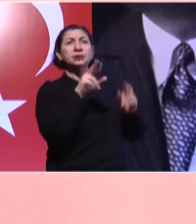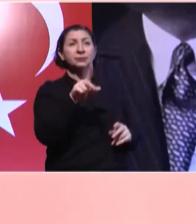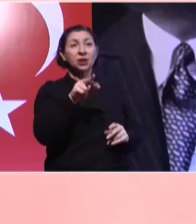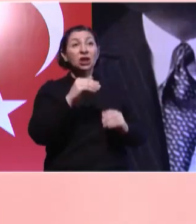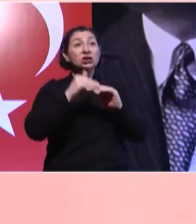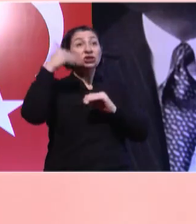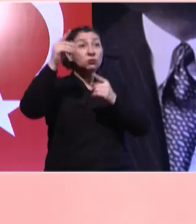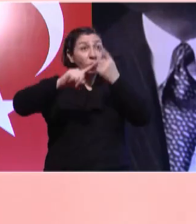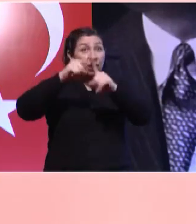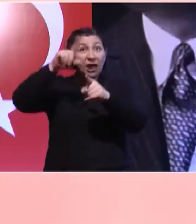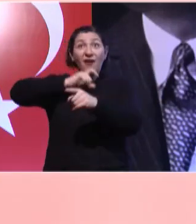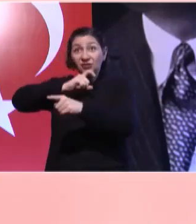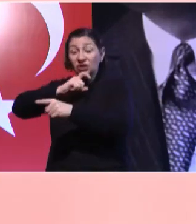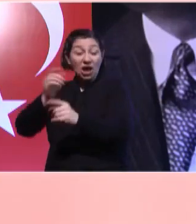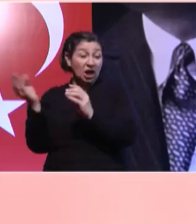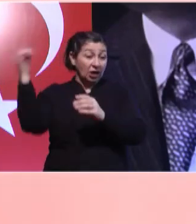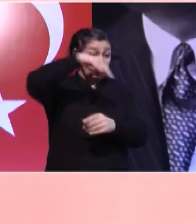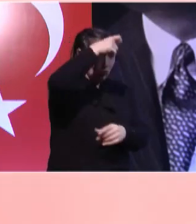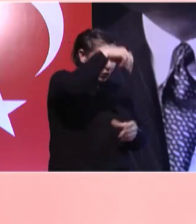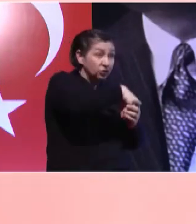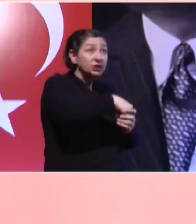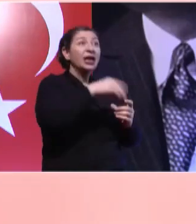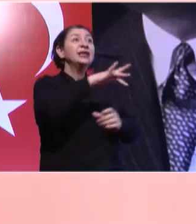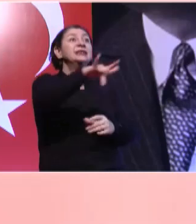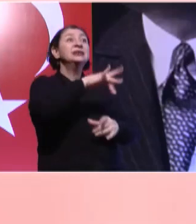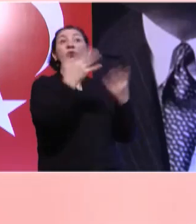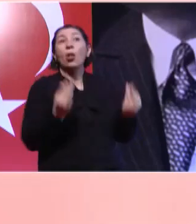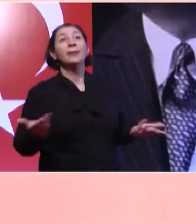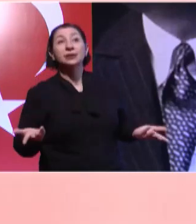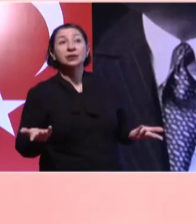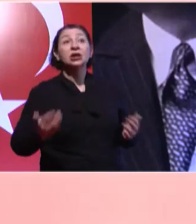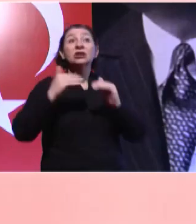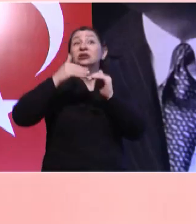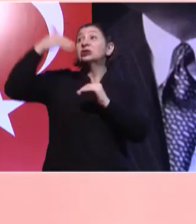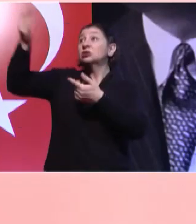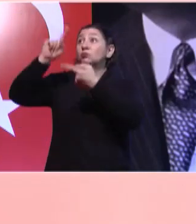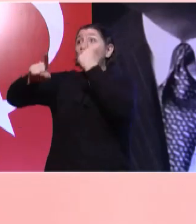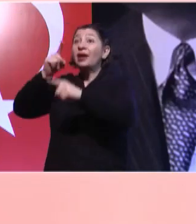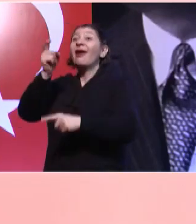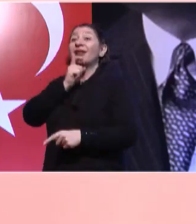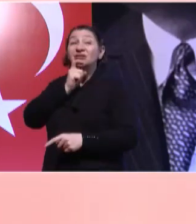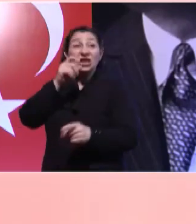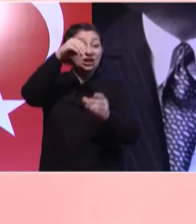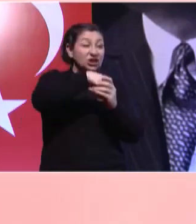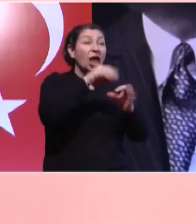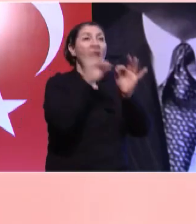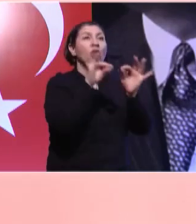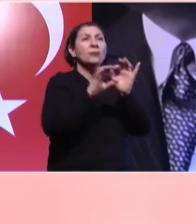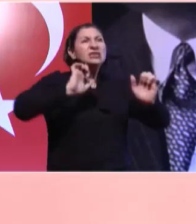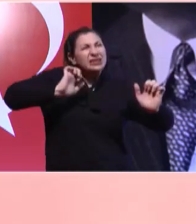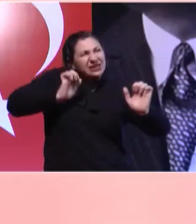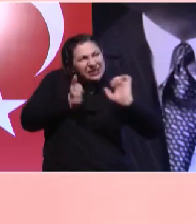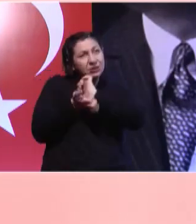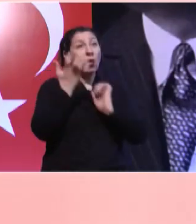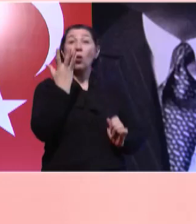politikadaki yanlış içeride işsizliği doğurabilir. Dış politikadaki yanlış içeride ekonomide daralmalara